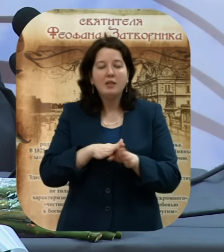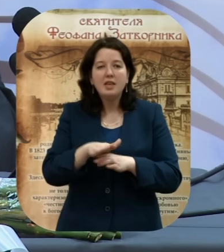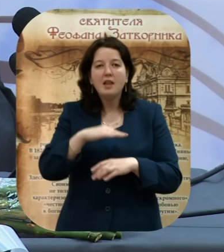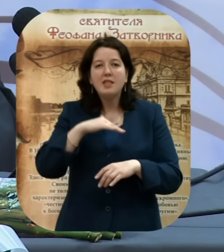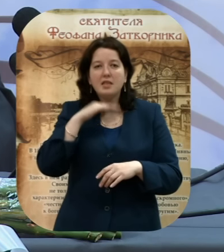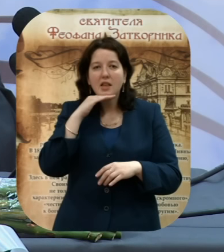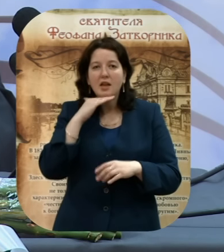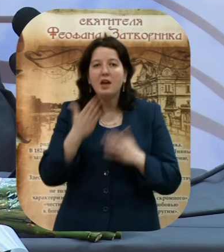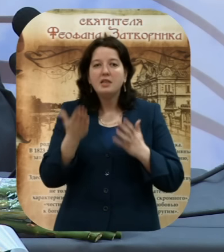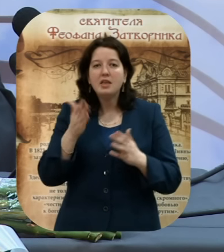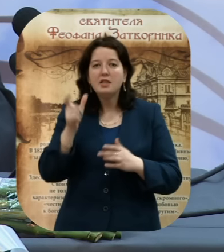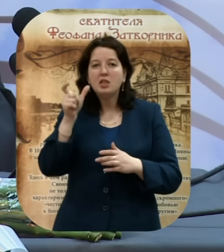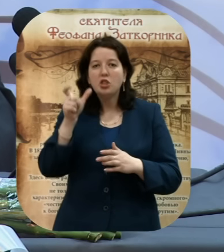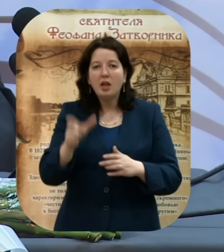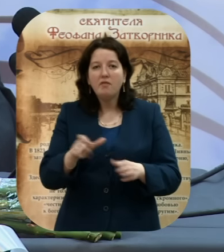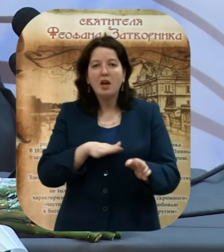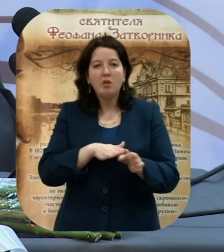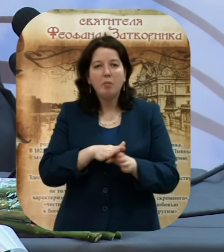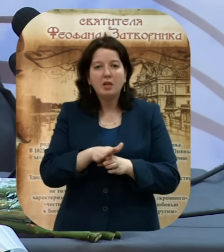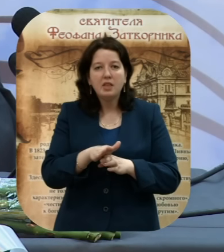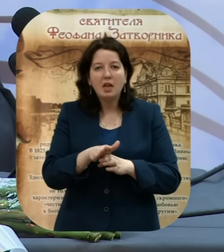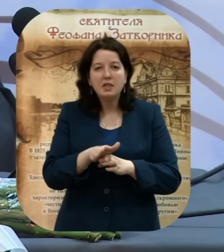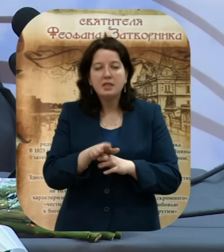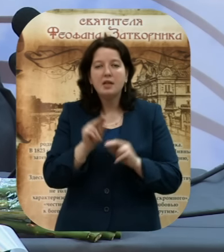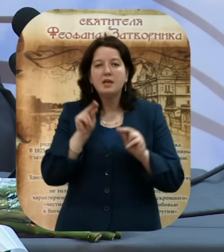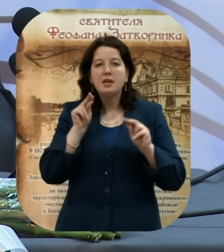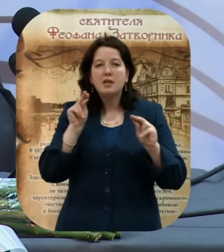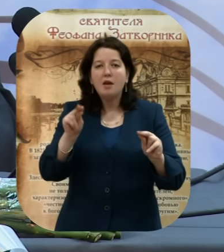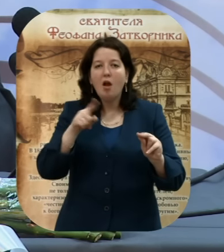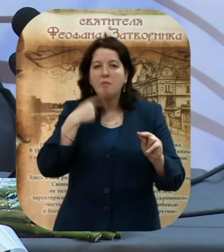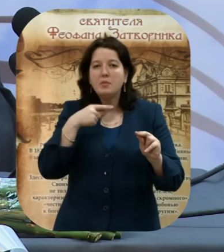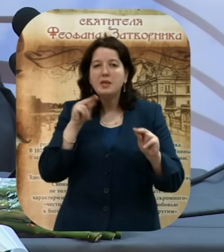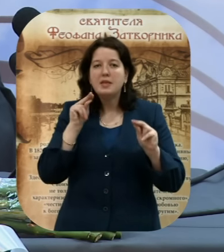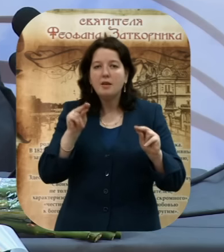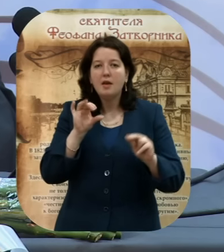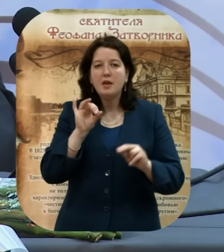он причащается, исповедуется, причащается.